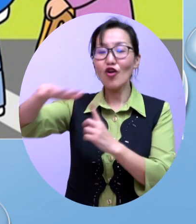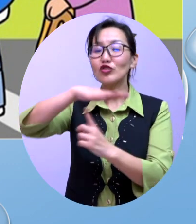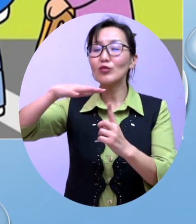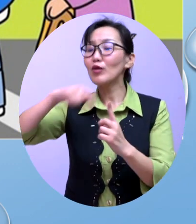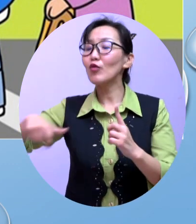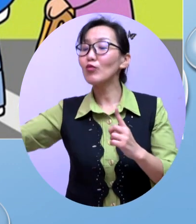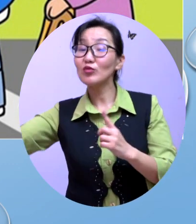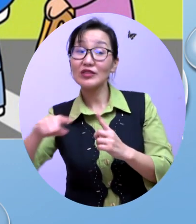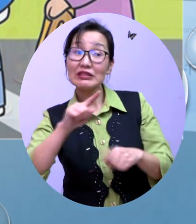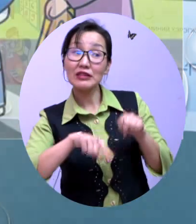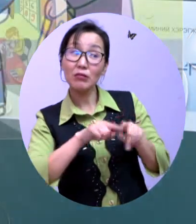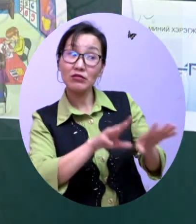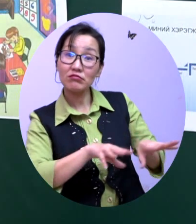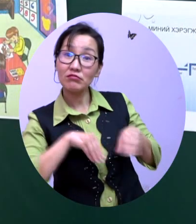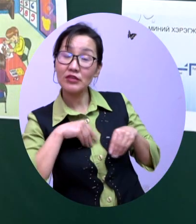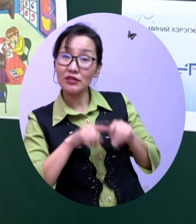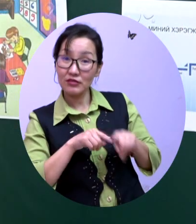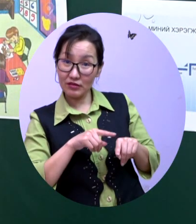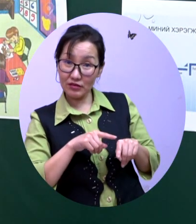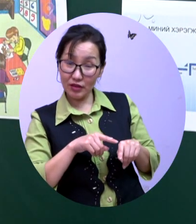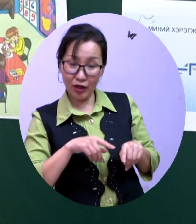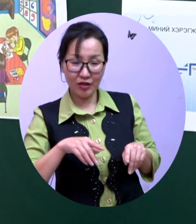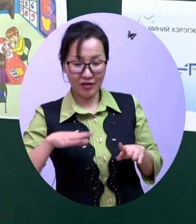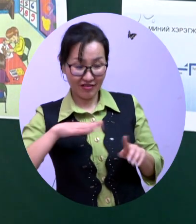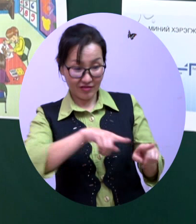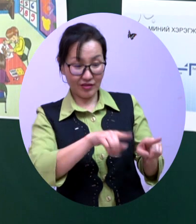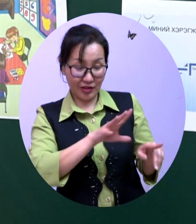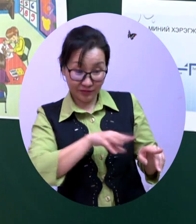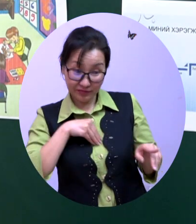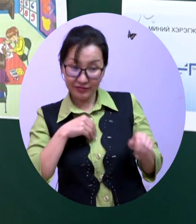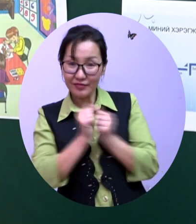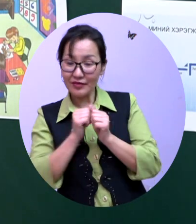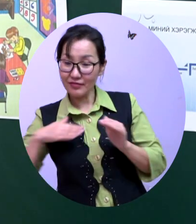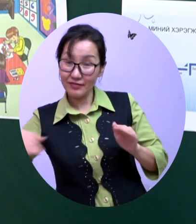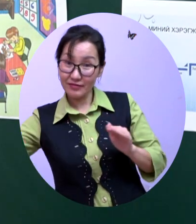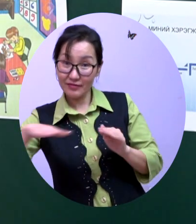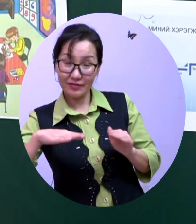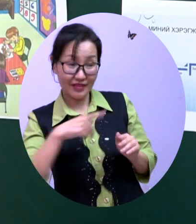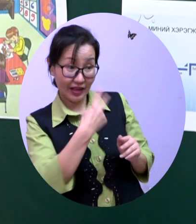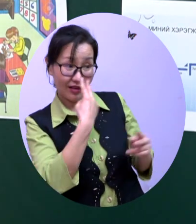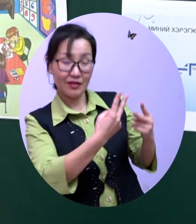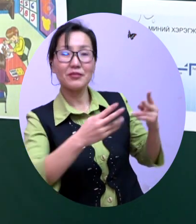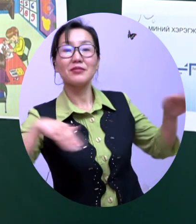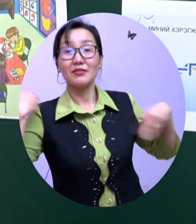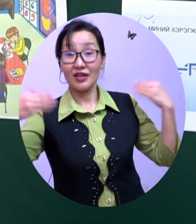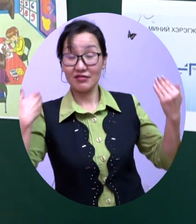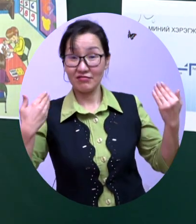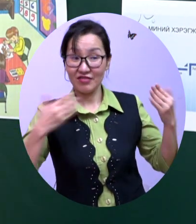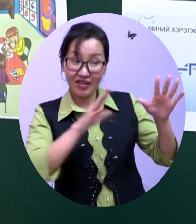хүүхдүүдээ? Мэдээж үе тэнгийн найзууд чинь хараад чамаар бахарх нь бас чамаас